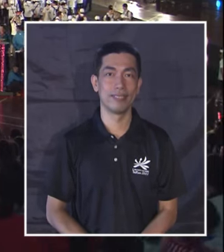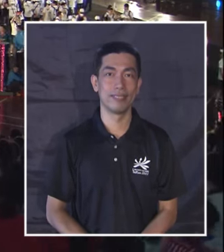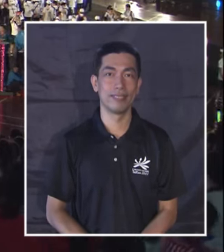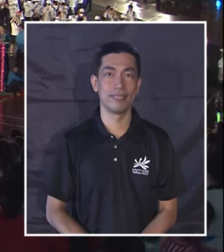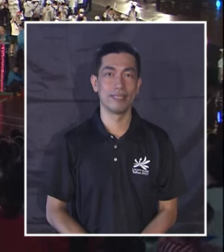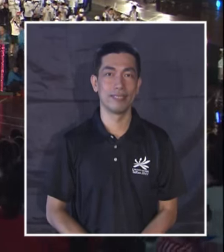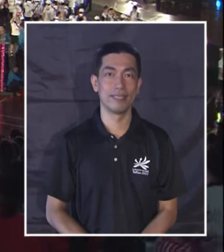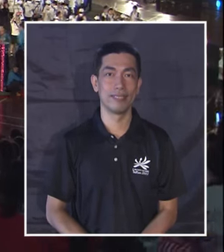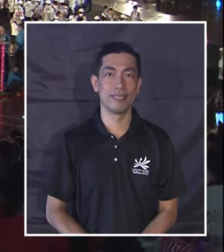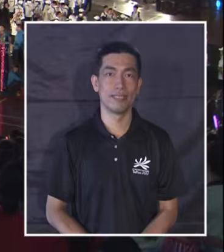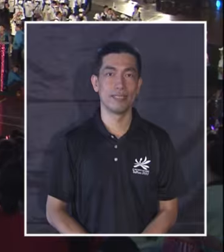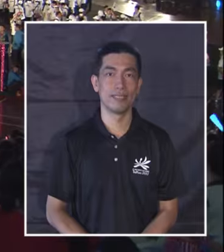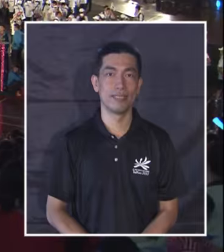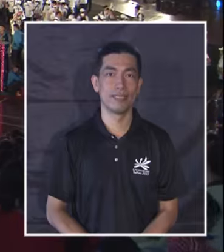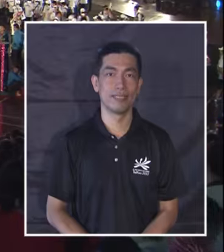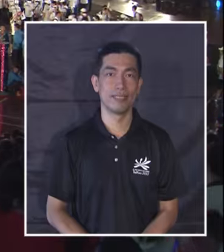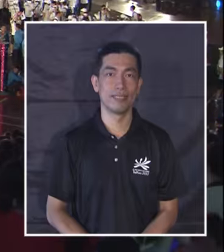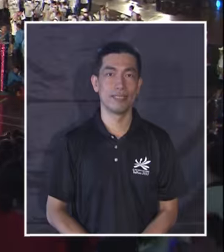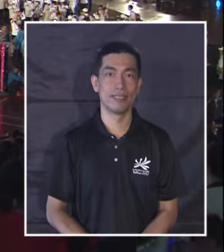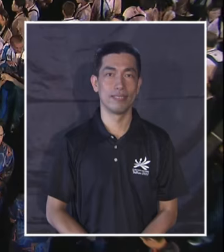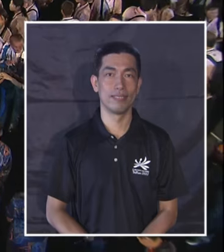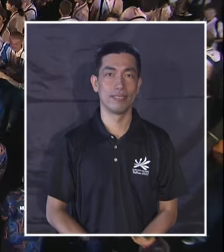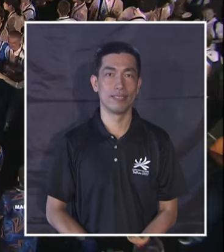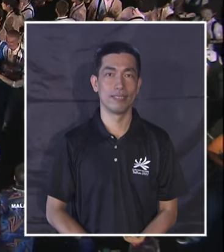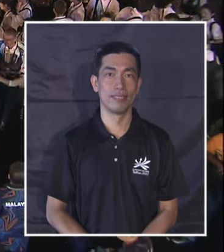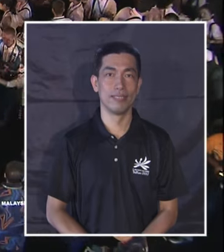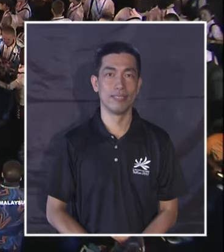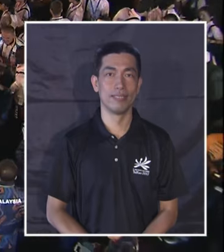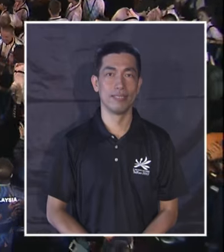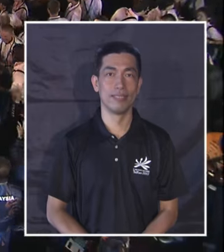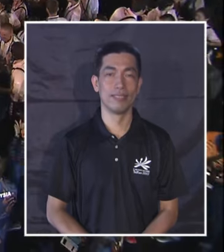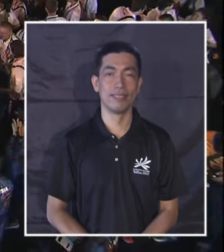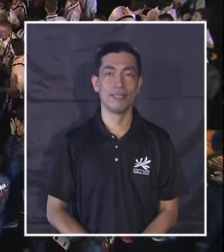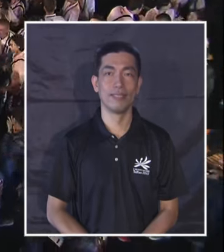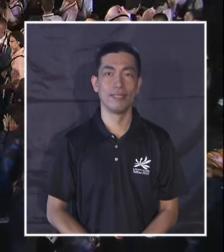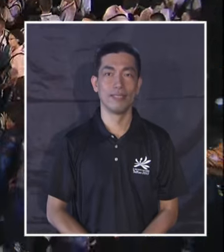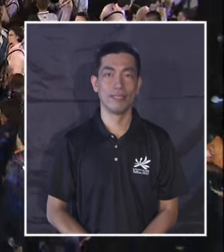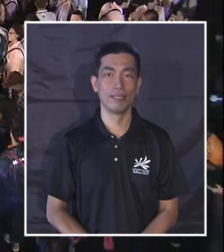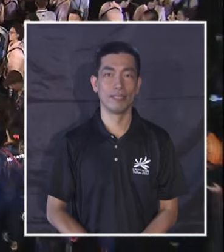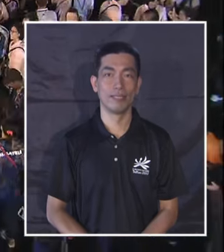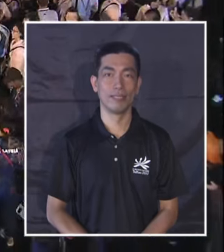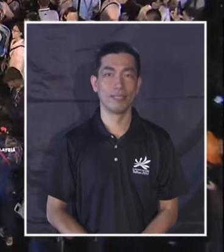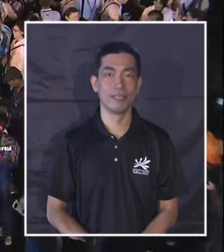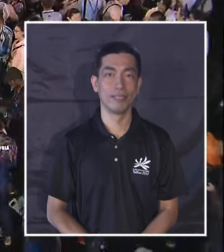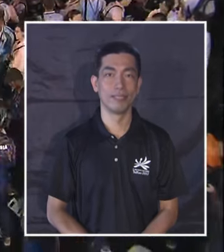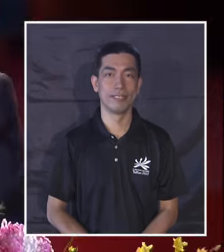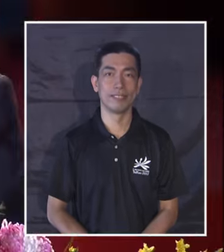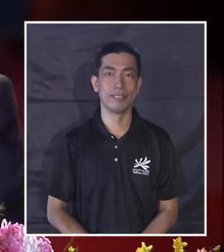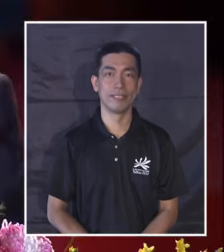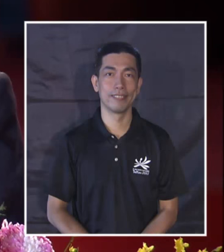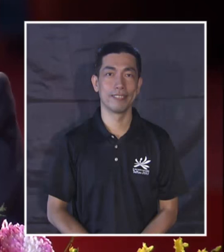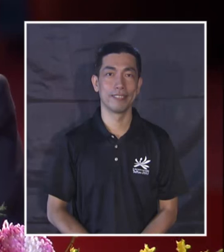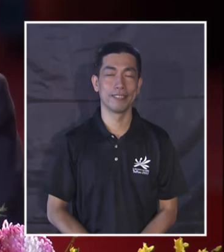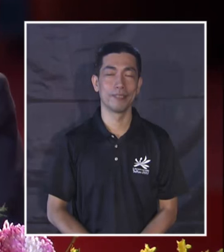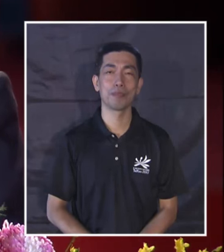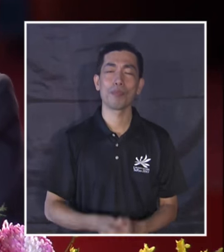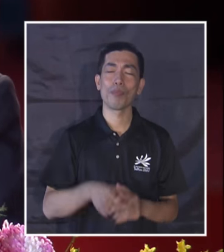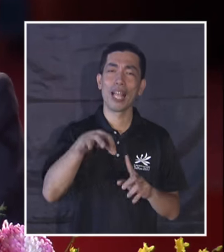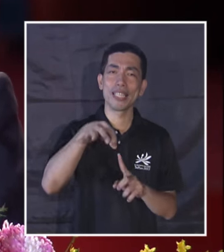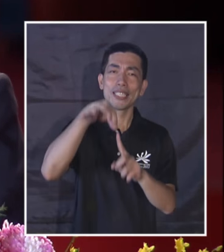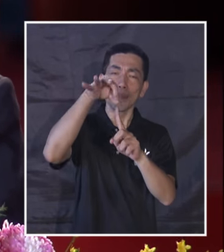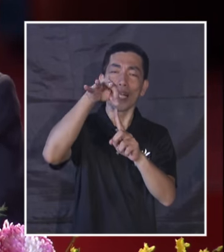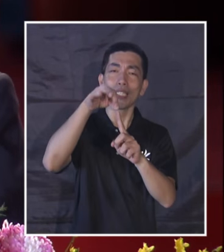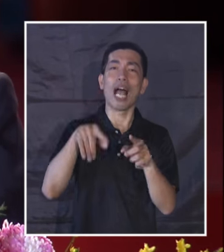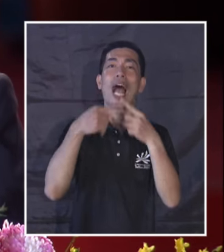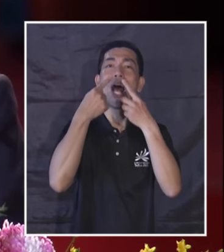2019, and we will do our very best to organize the games. 我要特别的